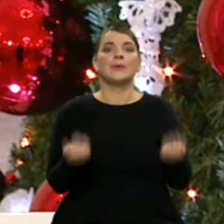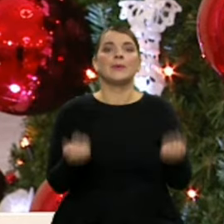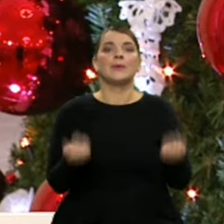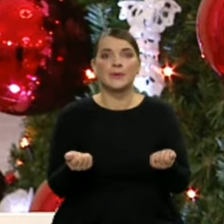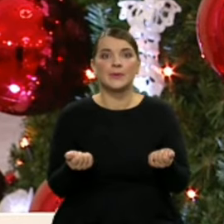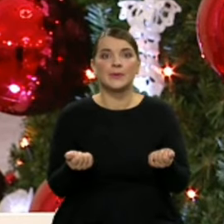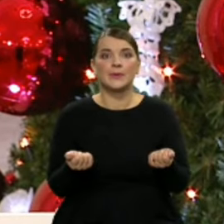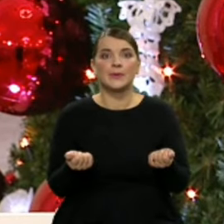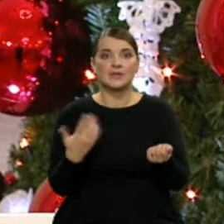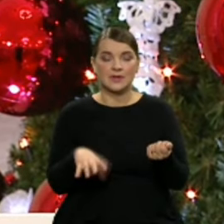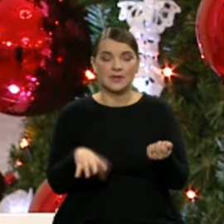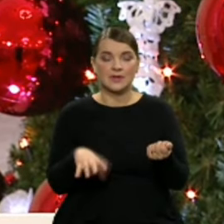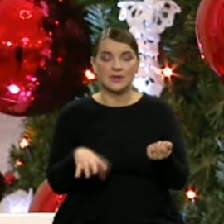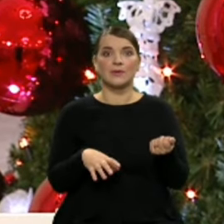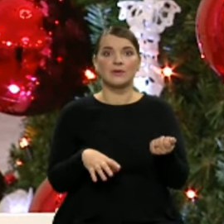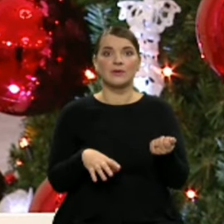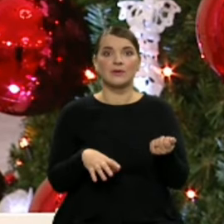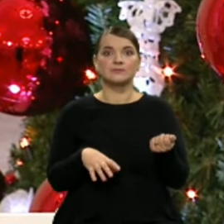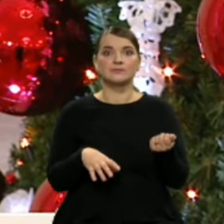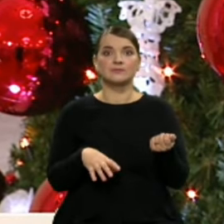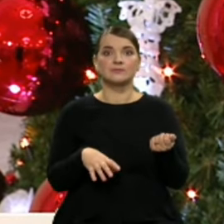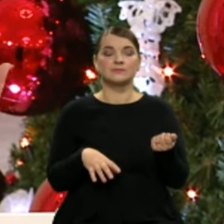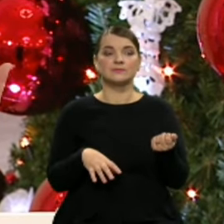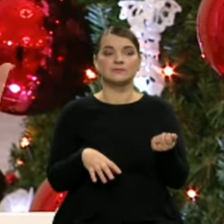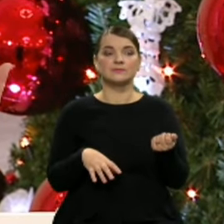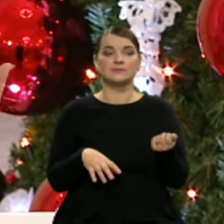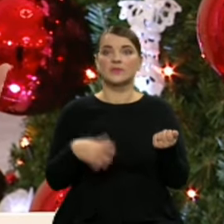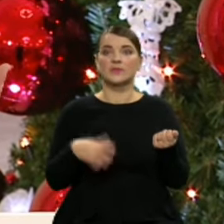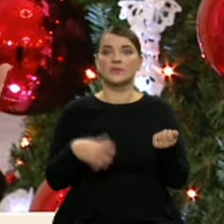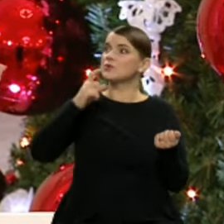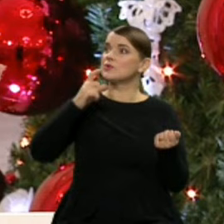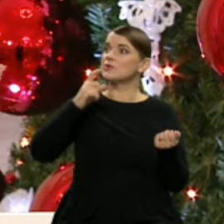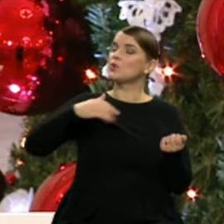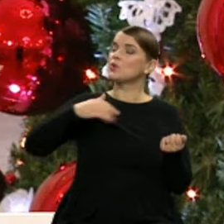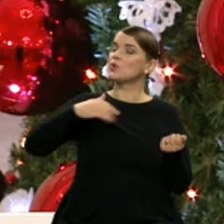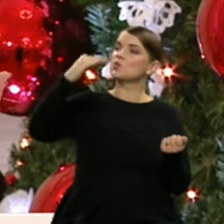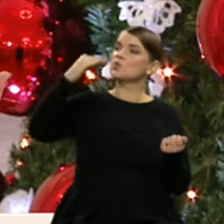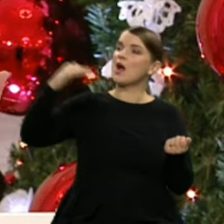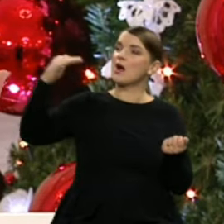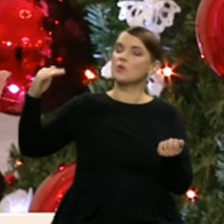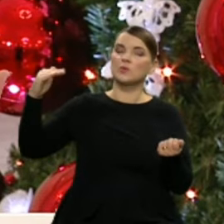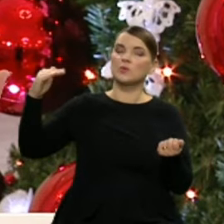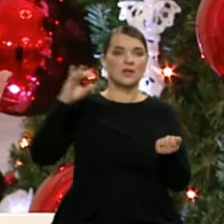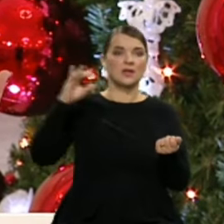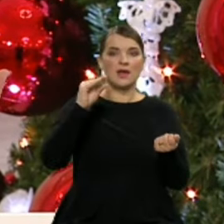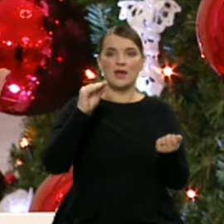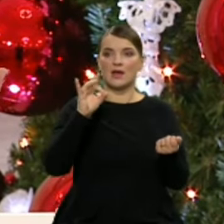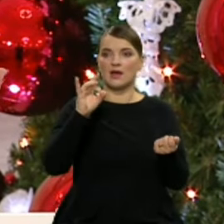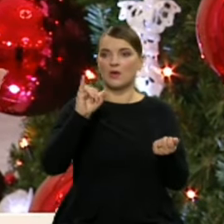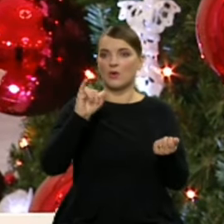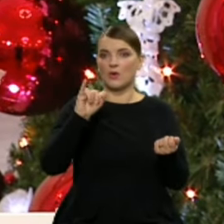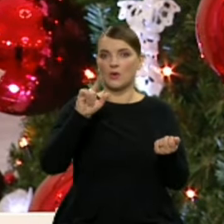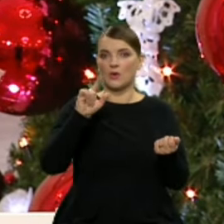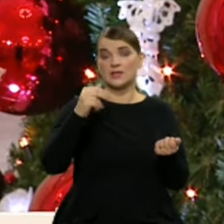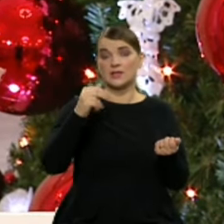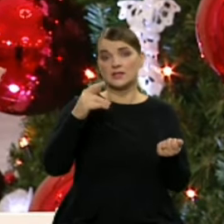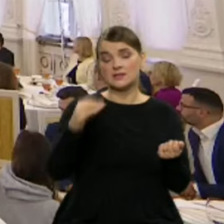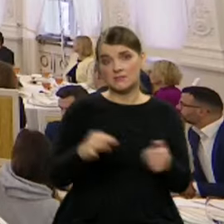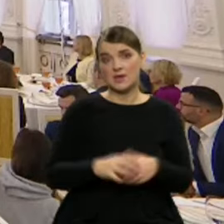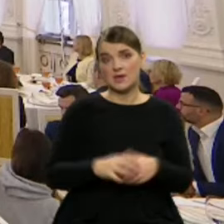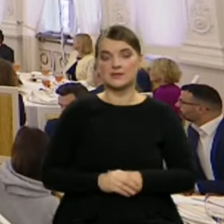to mano pirmiausia, bet ir šiaip suaugusių žmonių egoizmu, kuris,